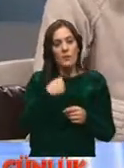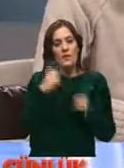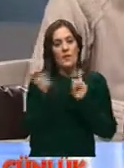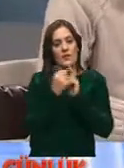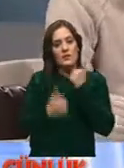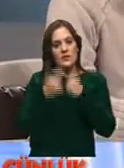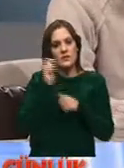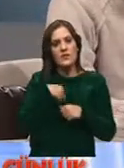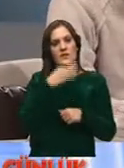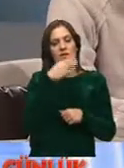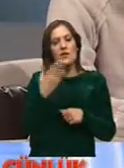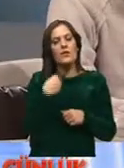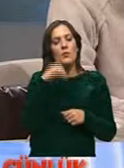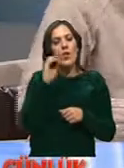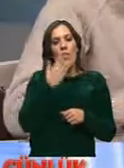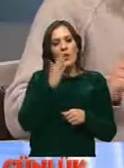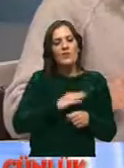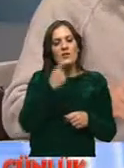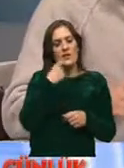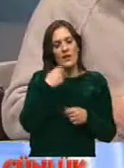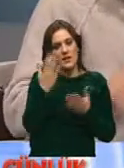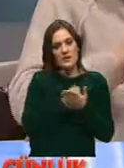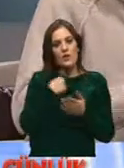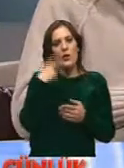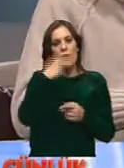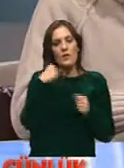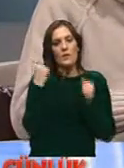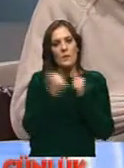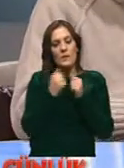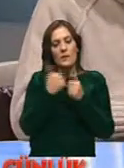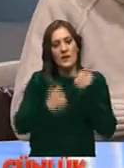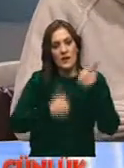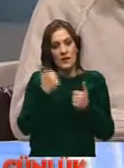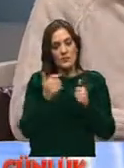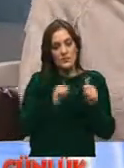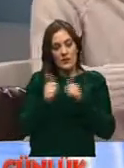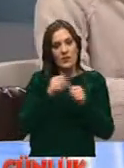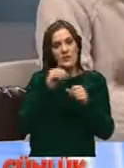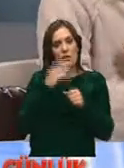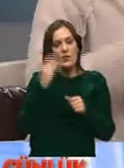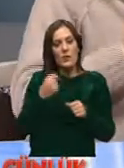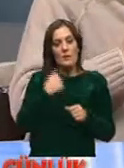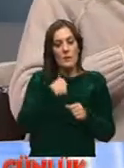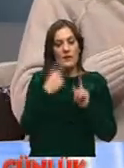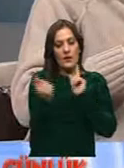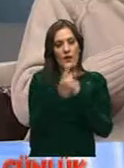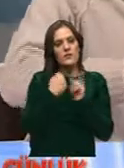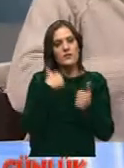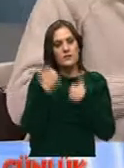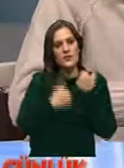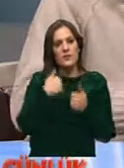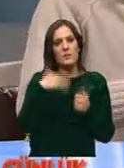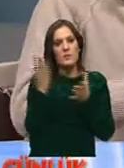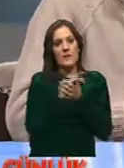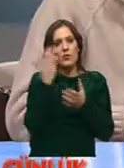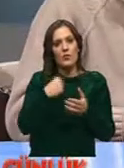karşı yarışıyorlar ve izin veriyorum öğrencilerin kazanmasına. Güzel. Yani koroyu birbirine yarıştırmaktansa bana karşı yarışın ve de